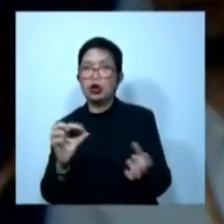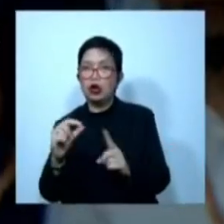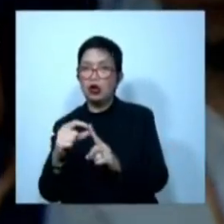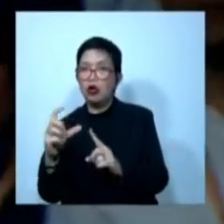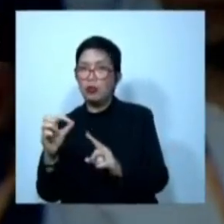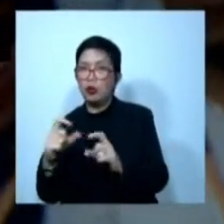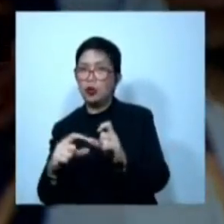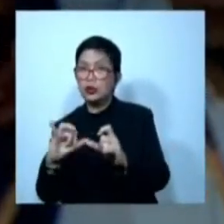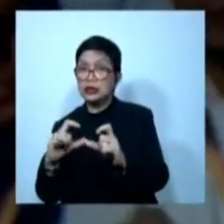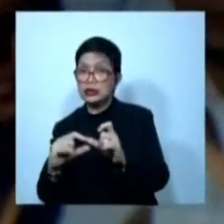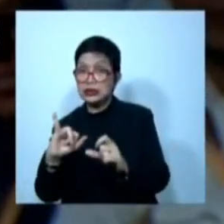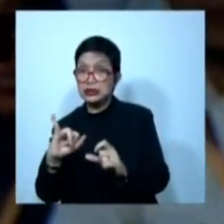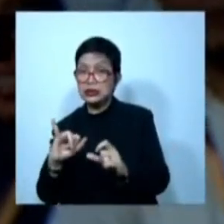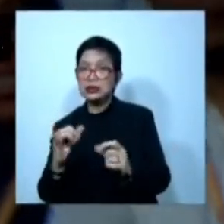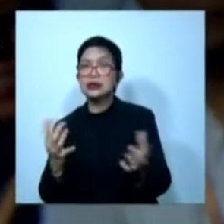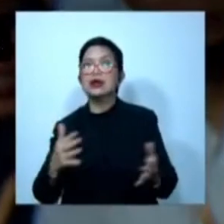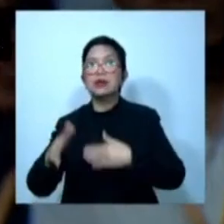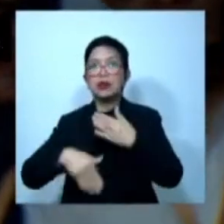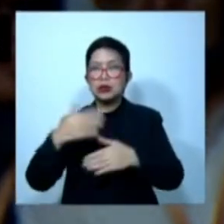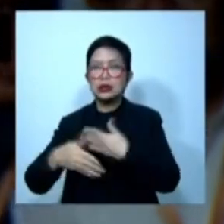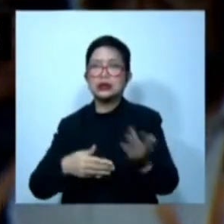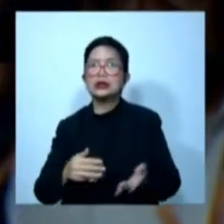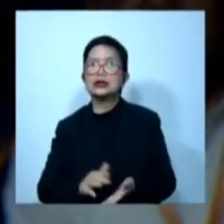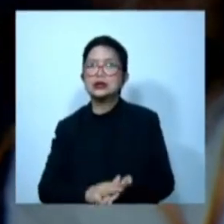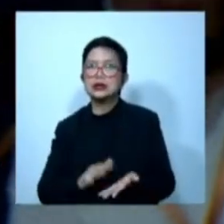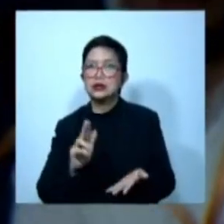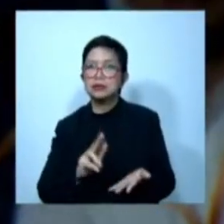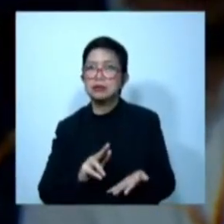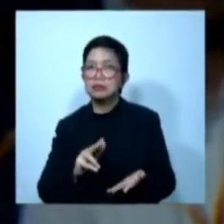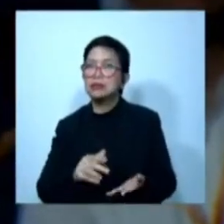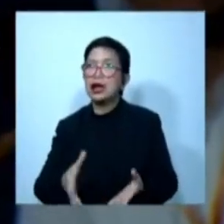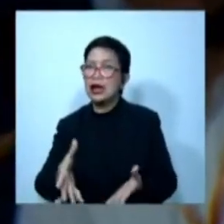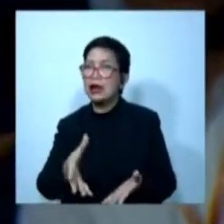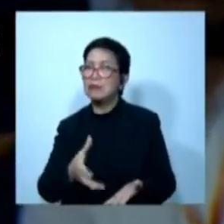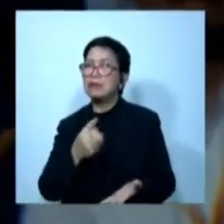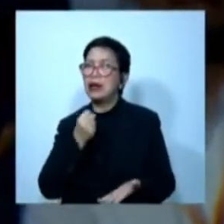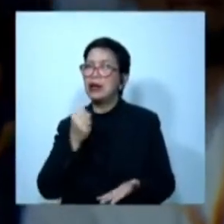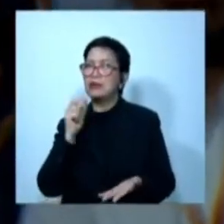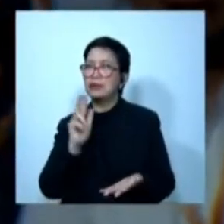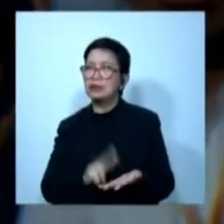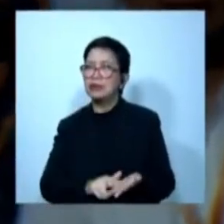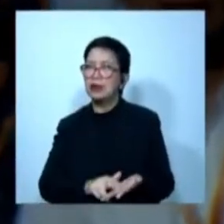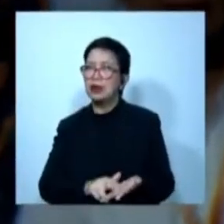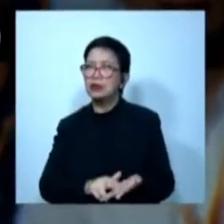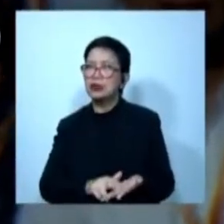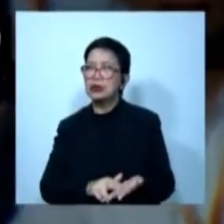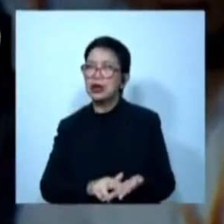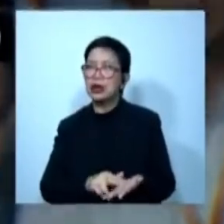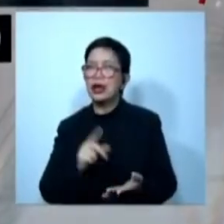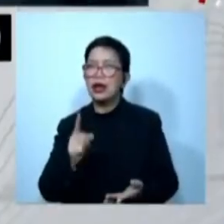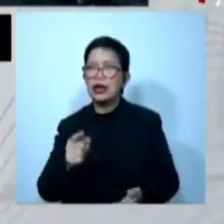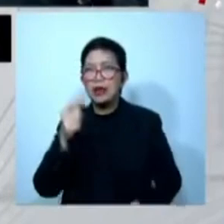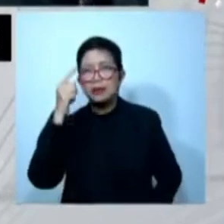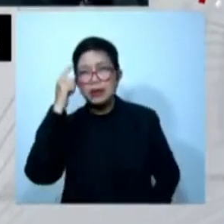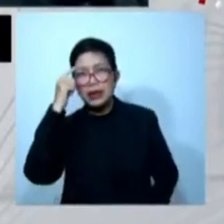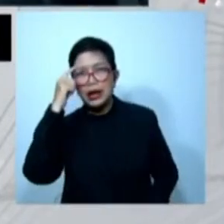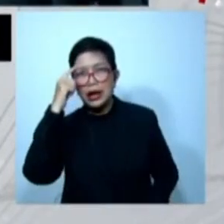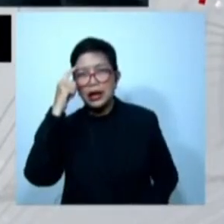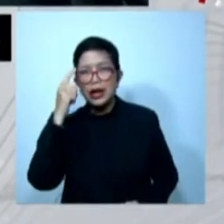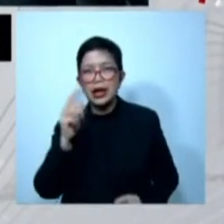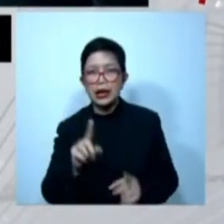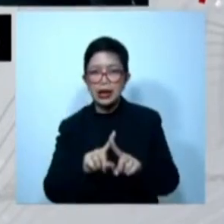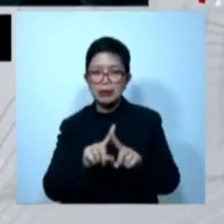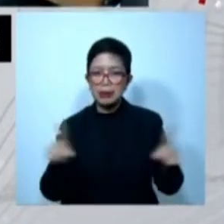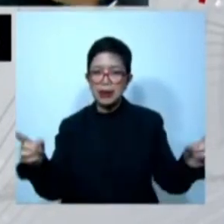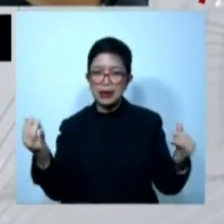pengambilan keputusan itu dilakukan, bila ada oposisi, maka selalu ada pandangan perspektif berbeda